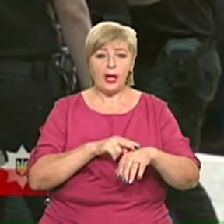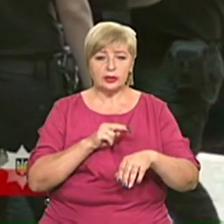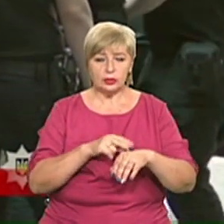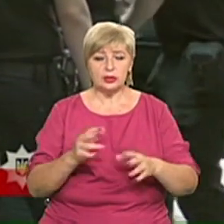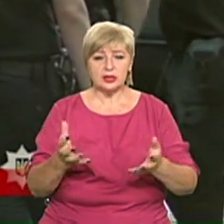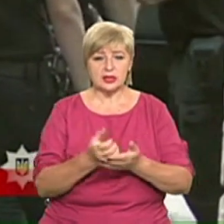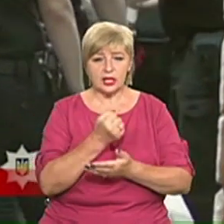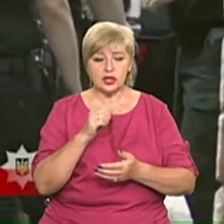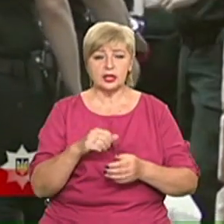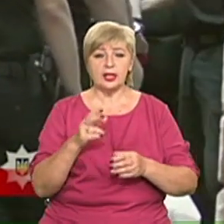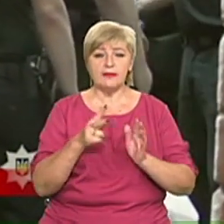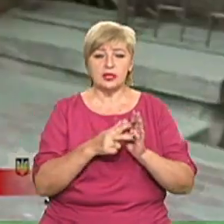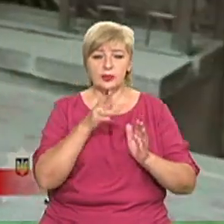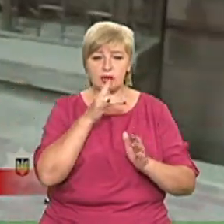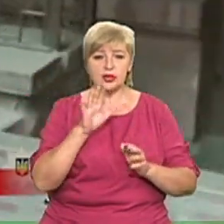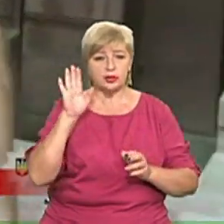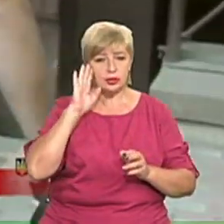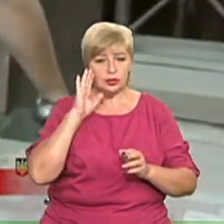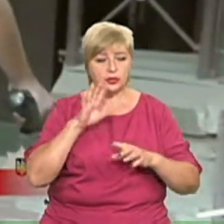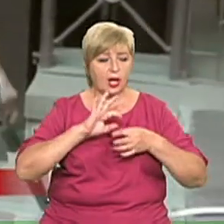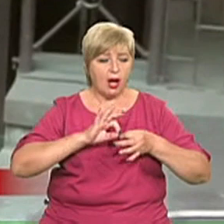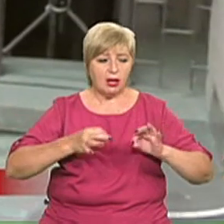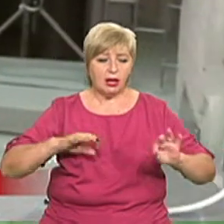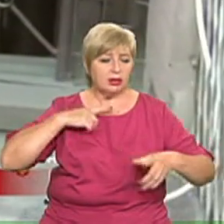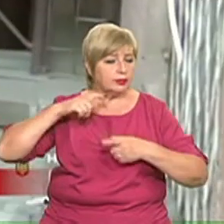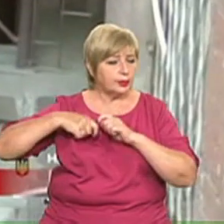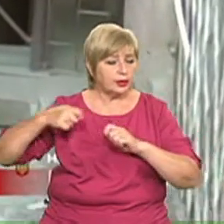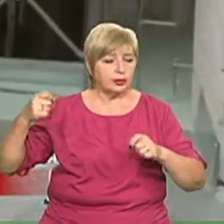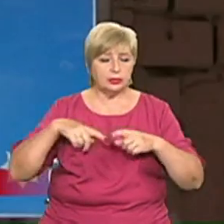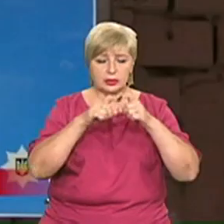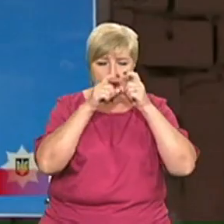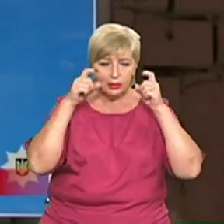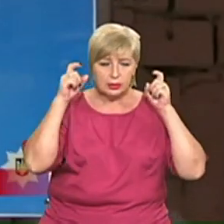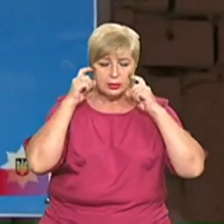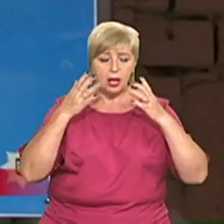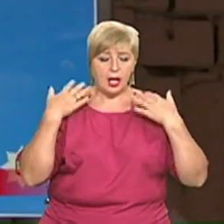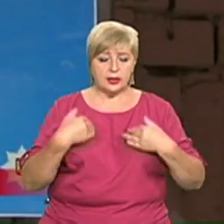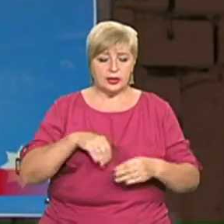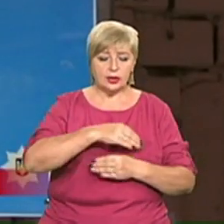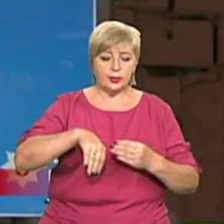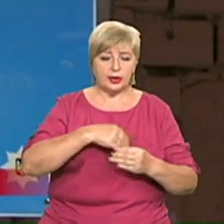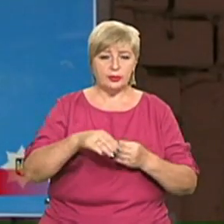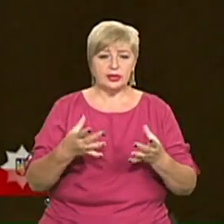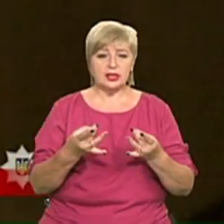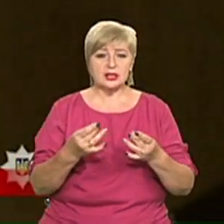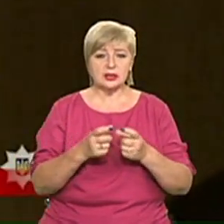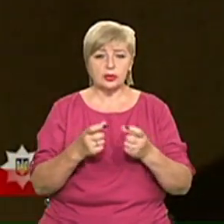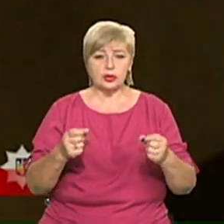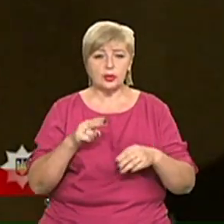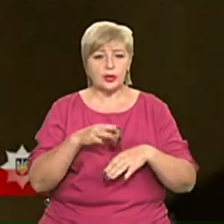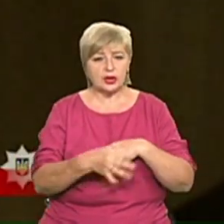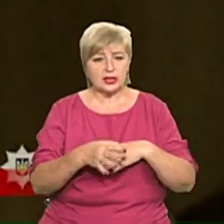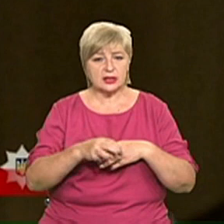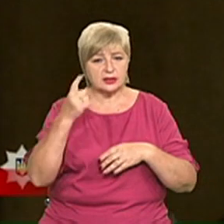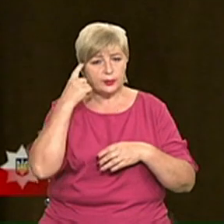знайшли 8-річного хлопчика прикутим ланцюгом до дивану. У нього були зав'язані очі, а тіло перемотане скотчем. Про насильство